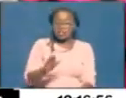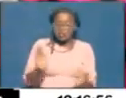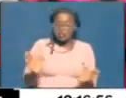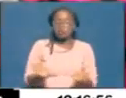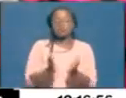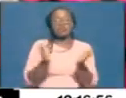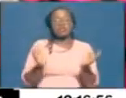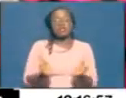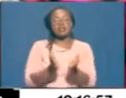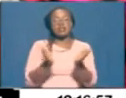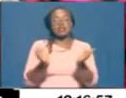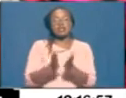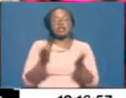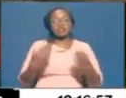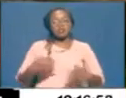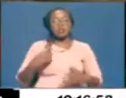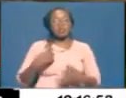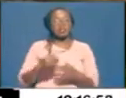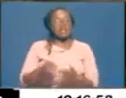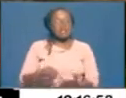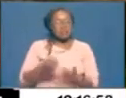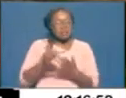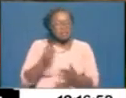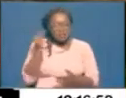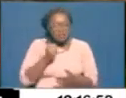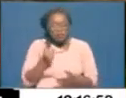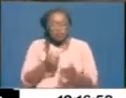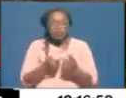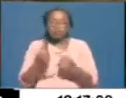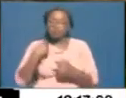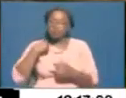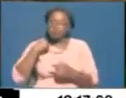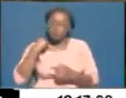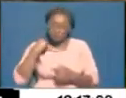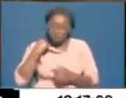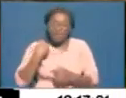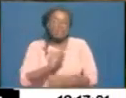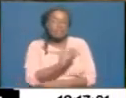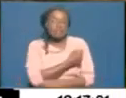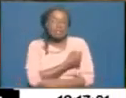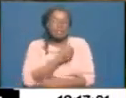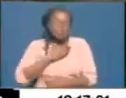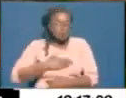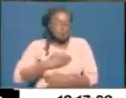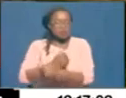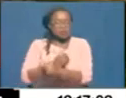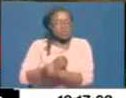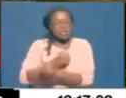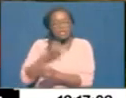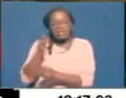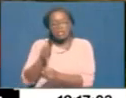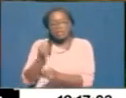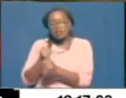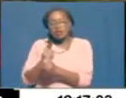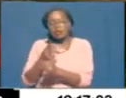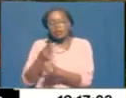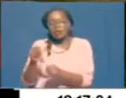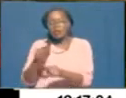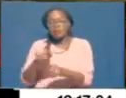hasa wazee, kujitokeza kuchanjwa. Please let us protect our elderly. Let us deal with them when we are wearing our